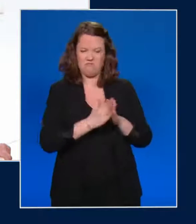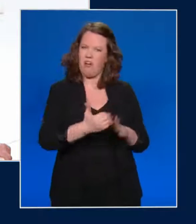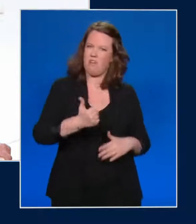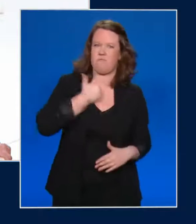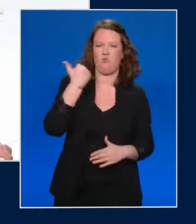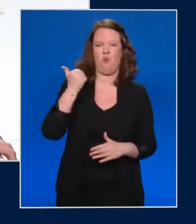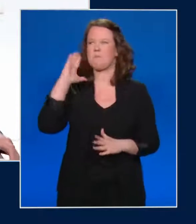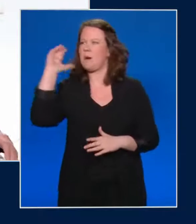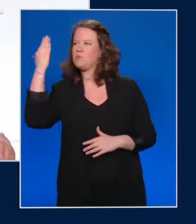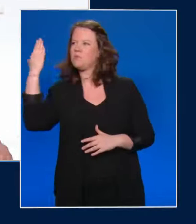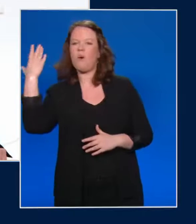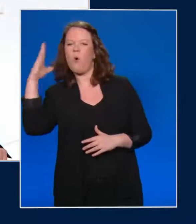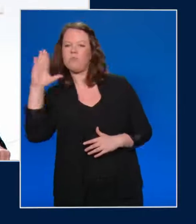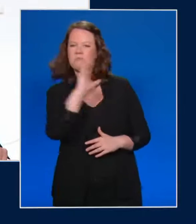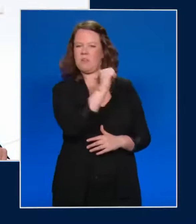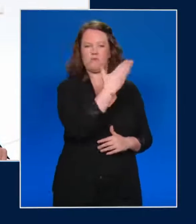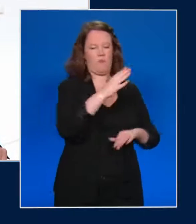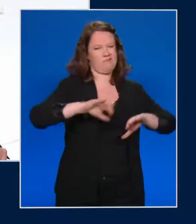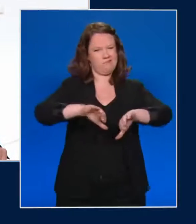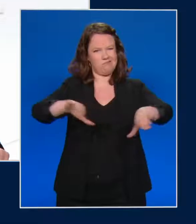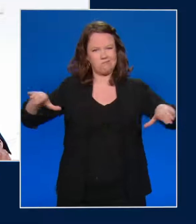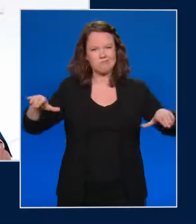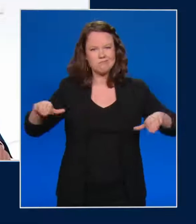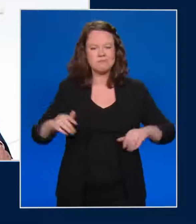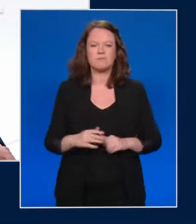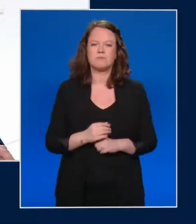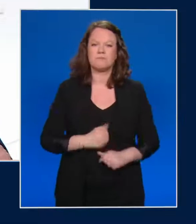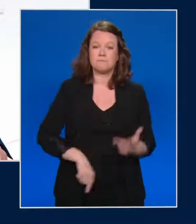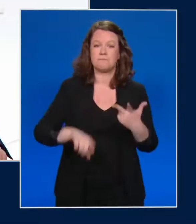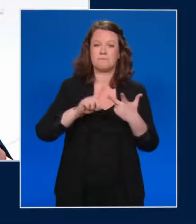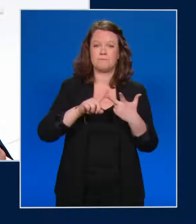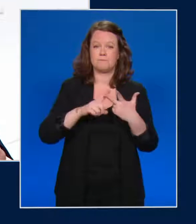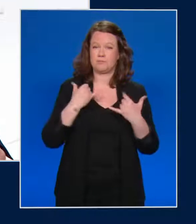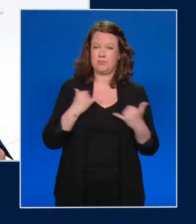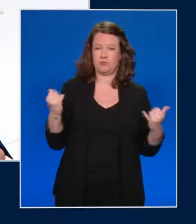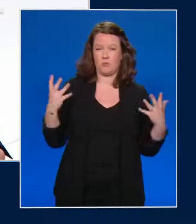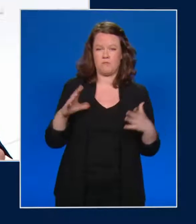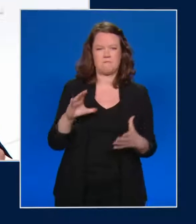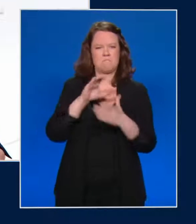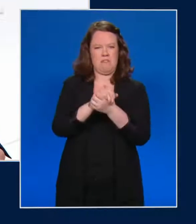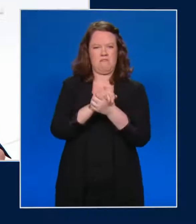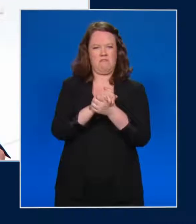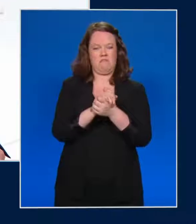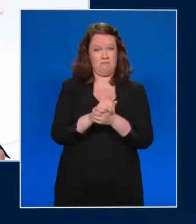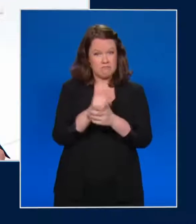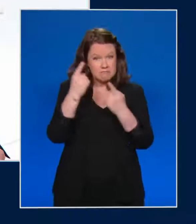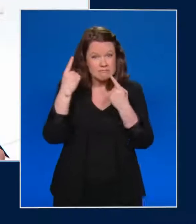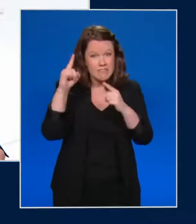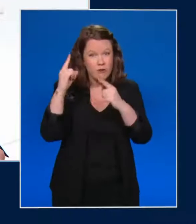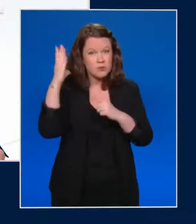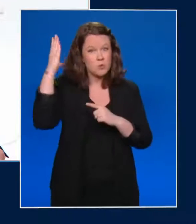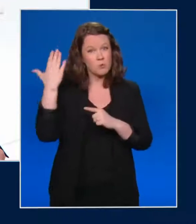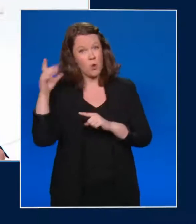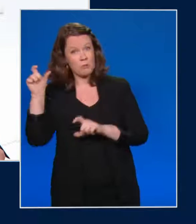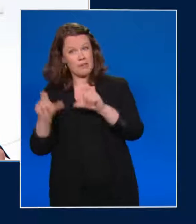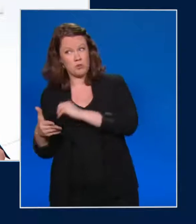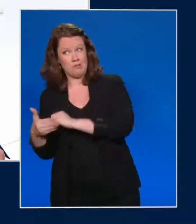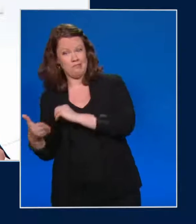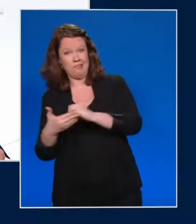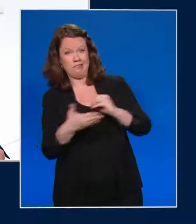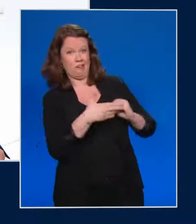puissance de paix enfin nous ne pouvons pas dépendre des autres pour nous défendre que ce soit sur terre sur mer